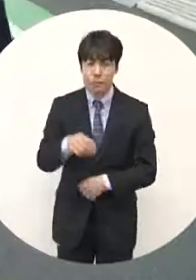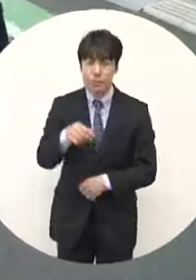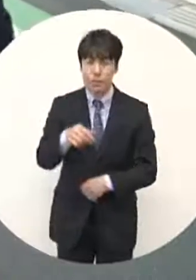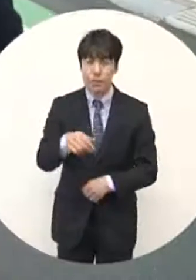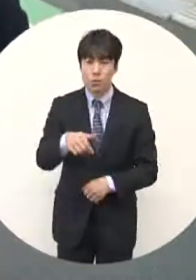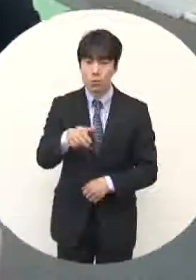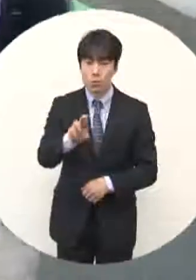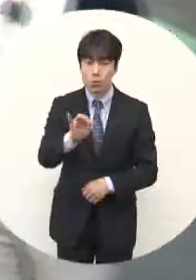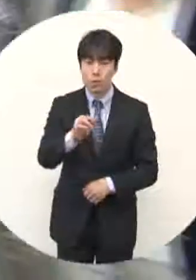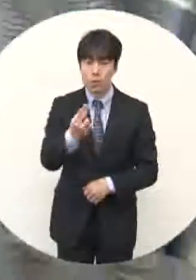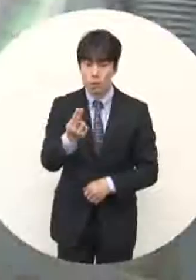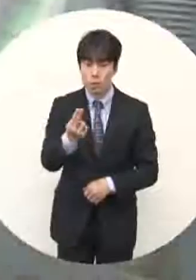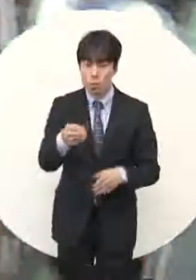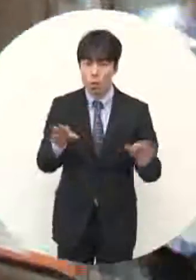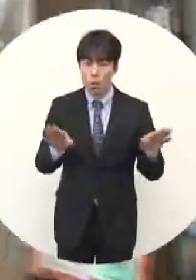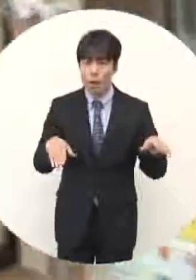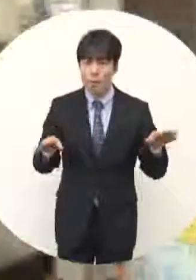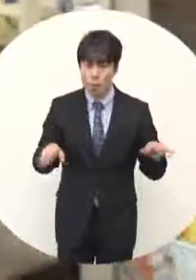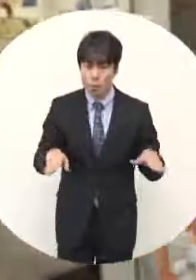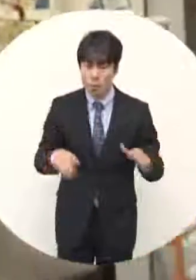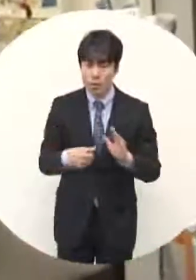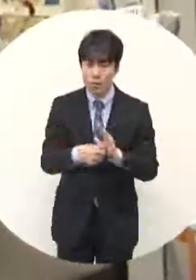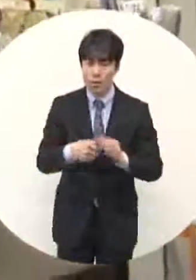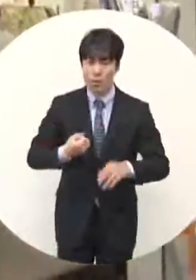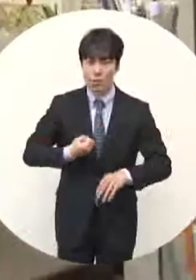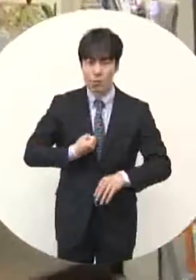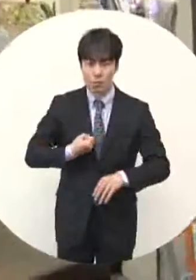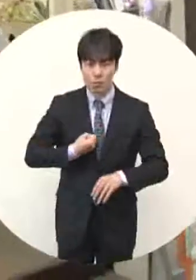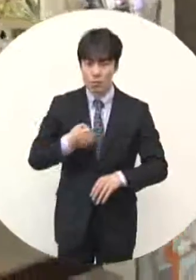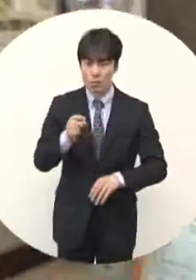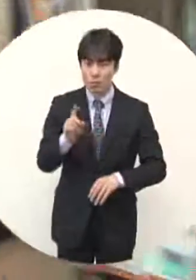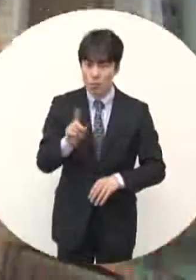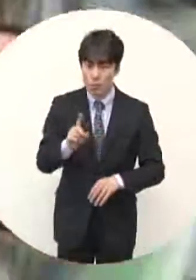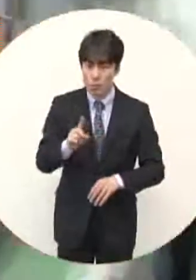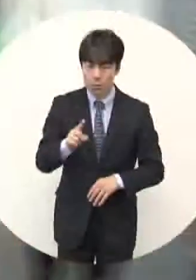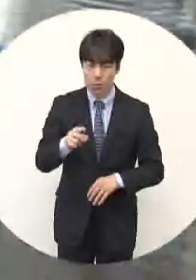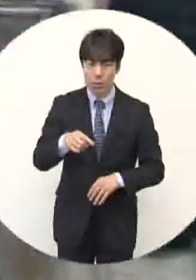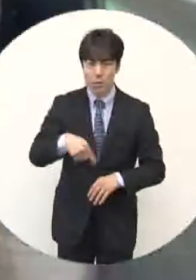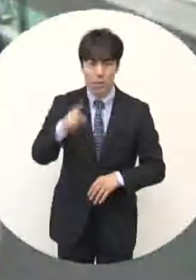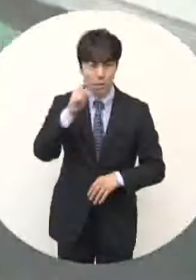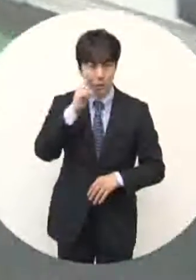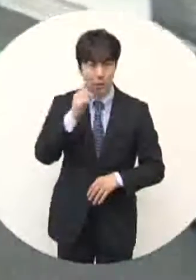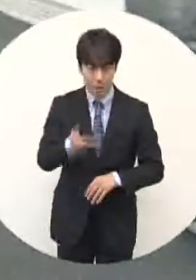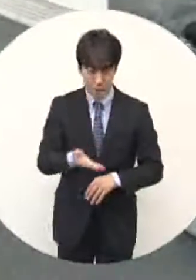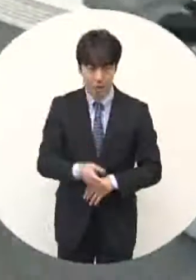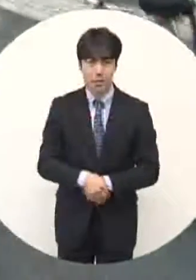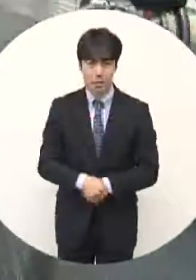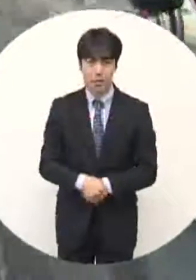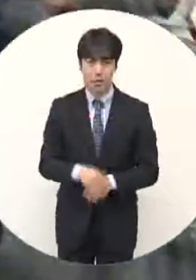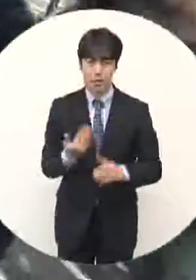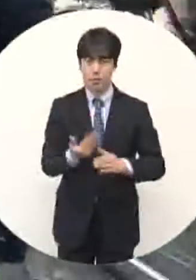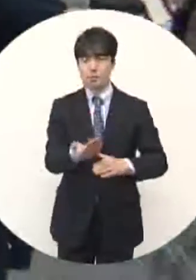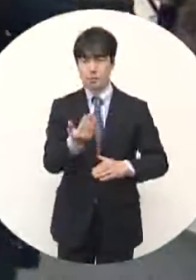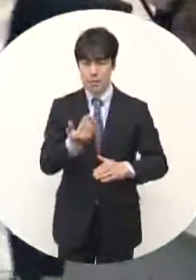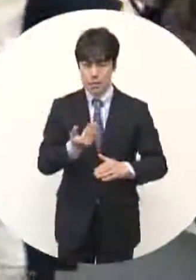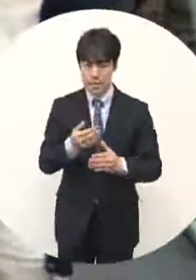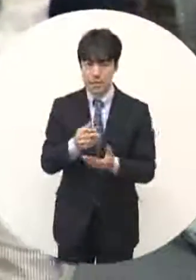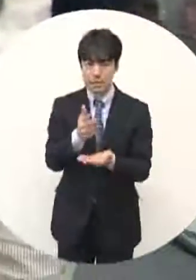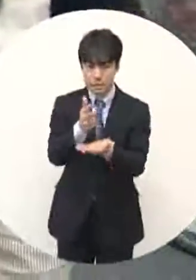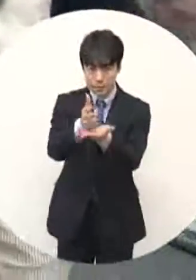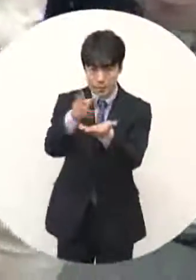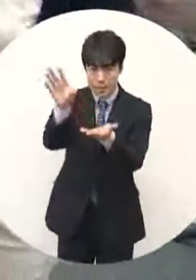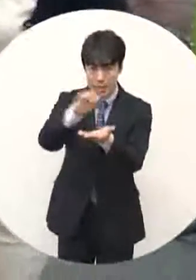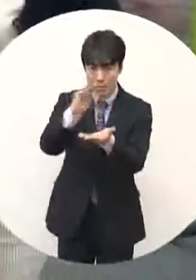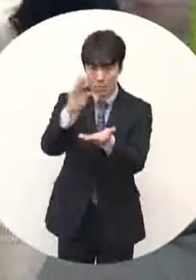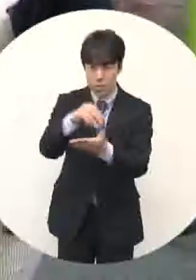モ、あ、名前が面白いですね。 はい、 ちょっとフラット行ってみましょうか。 じゃあその前にですね、はい、撮影許可取ってきて